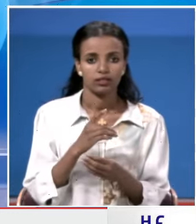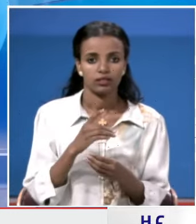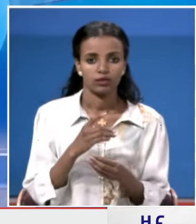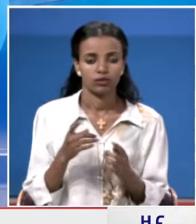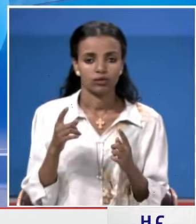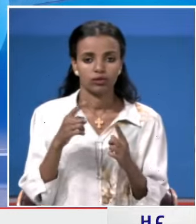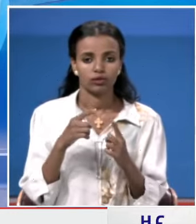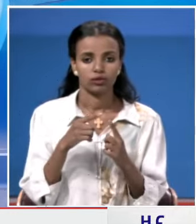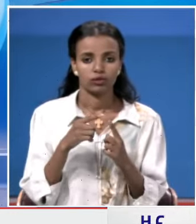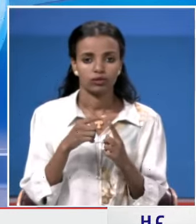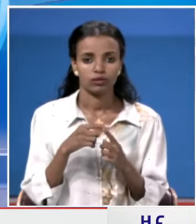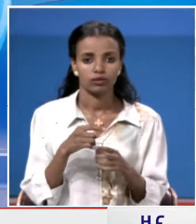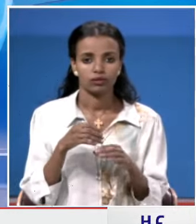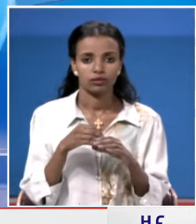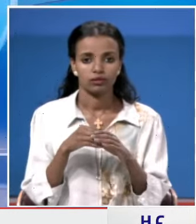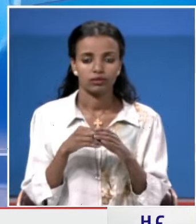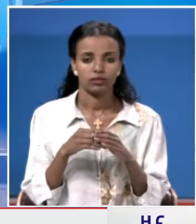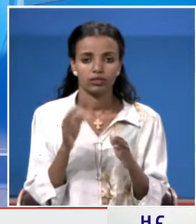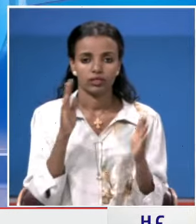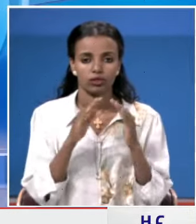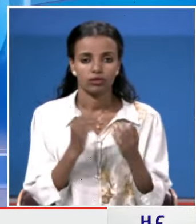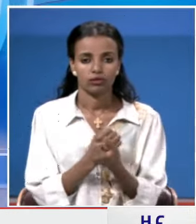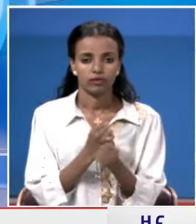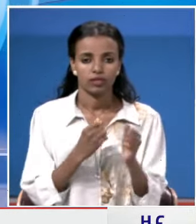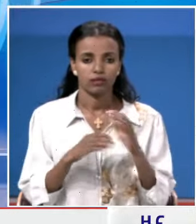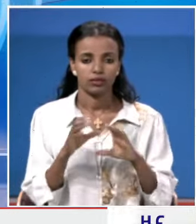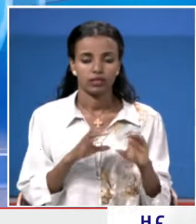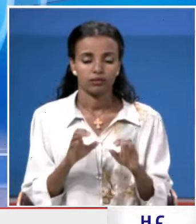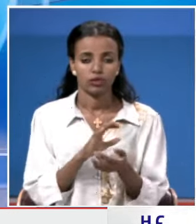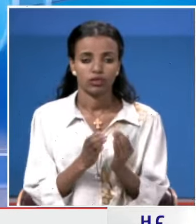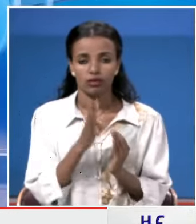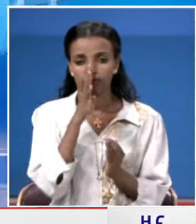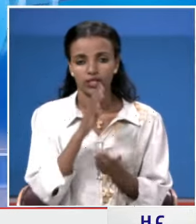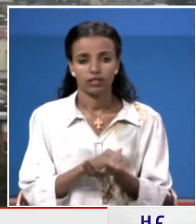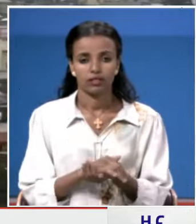ወደ ድርድር አስገብቶ ቶሎ ችግሩ እንዲፈታ የሚደረግበት ሁኔታ ቢፈጠር ደስ ይለኛል።